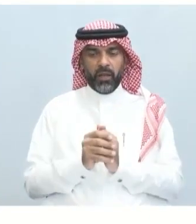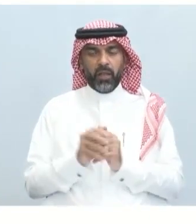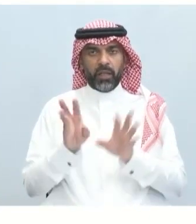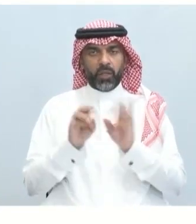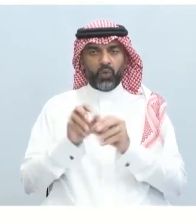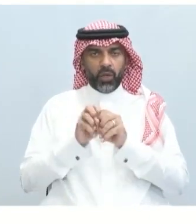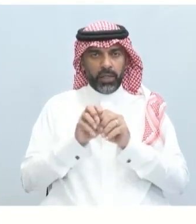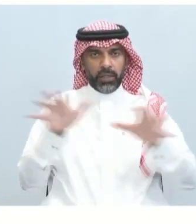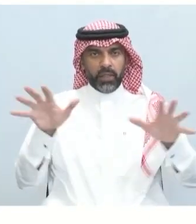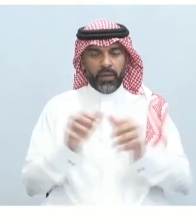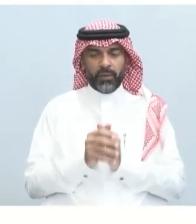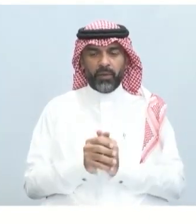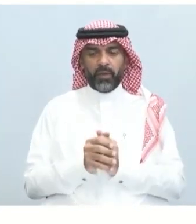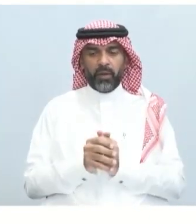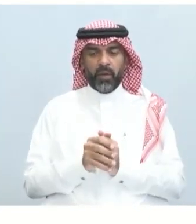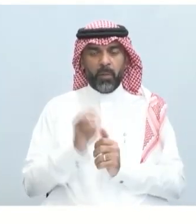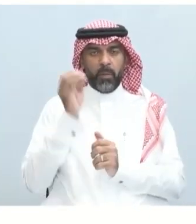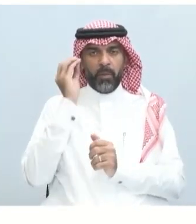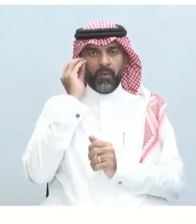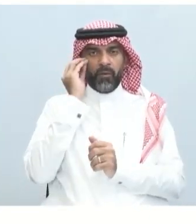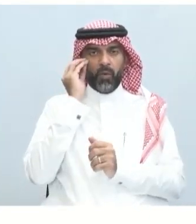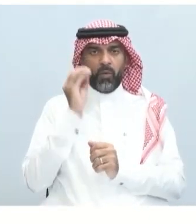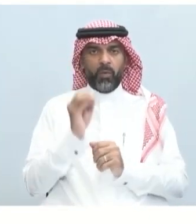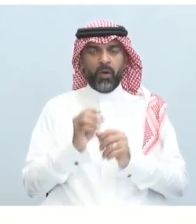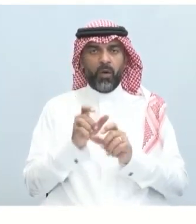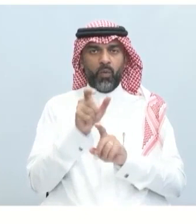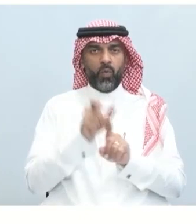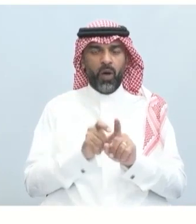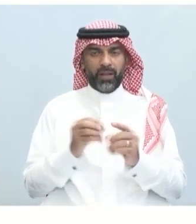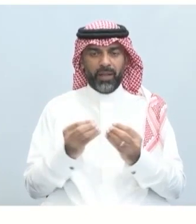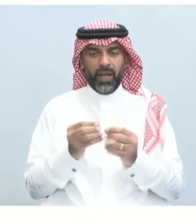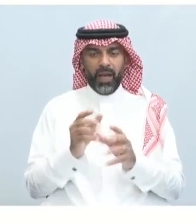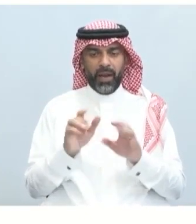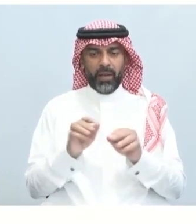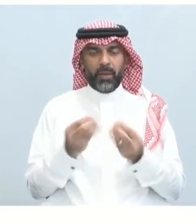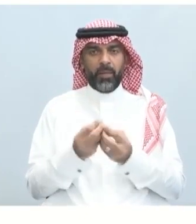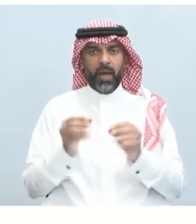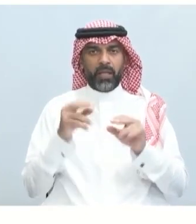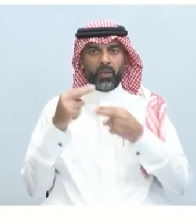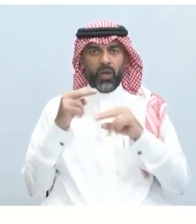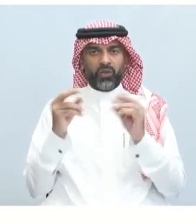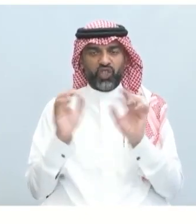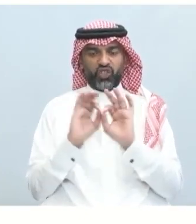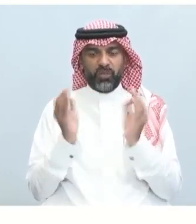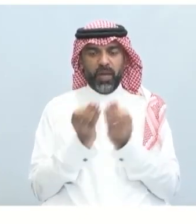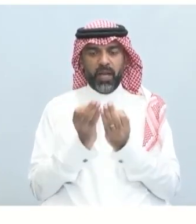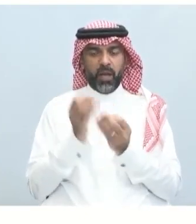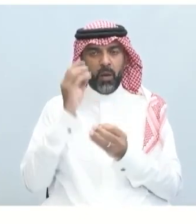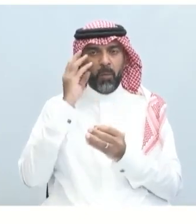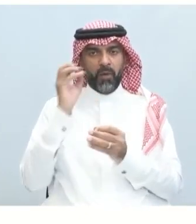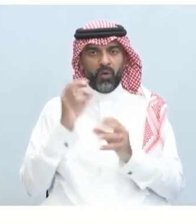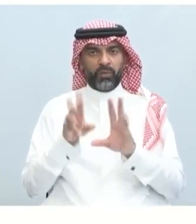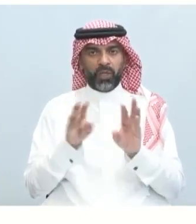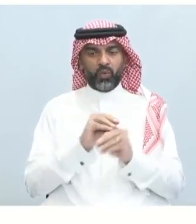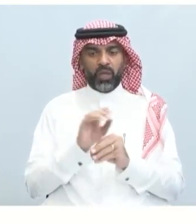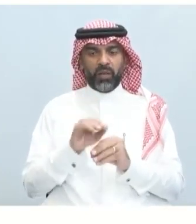واسع الانتشار، مفهوم المواطنة الرقمية مع وسائل التواصل الاجتماعي، مفهوم التسويق عبر البريد الإلكتروني وأهميته،